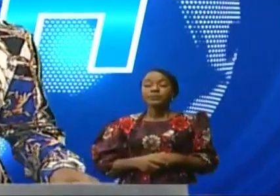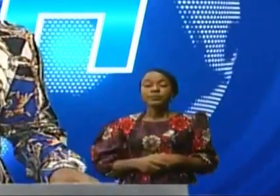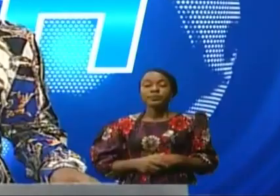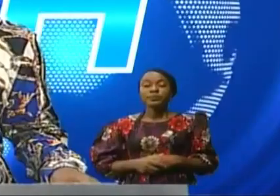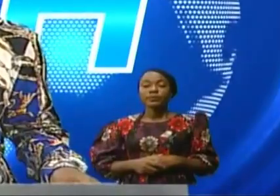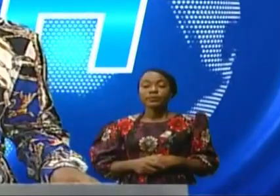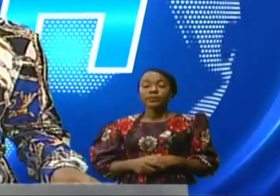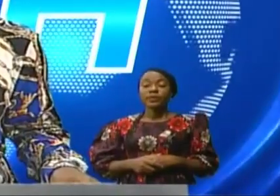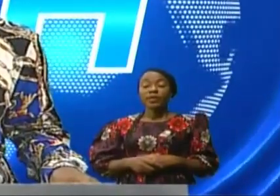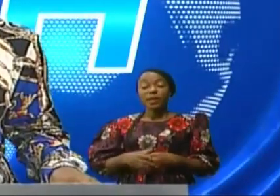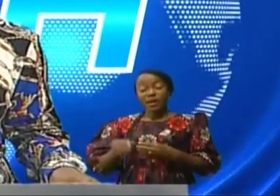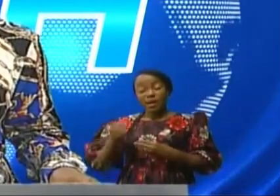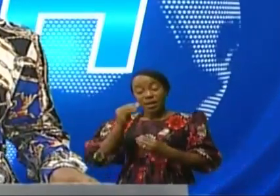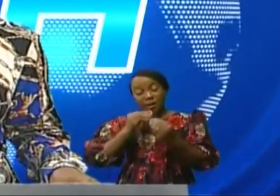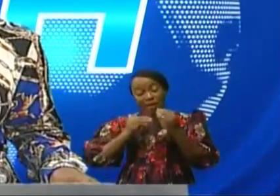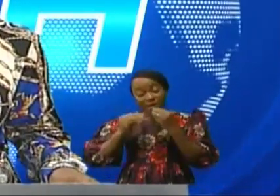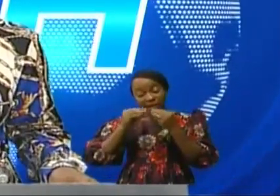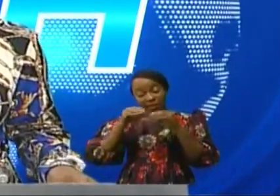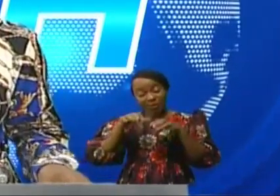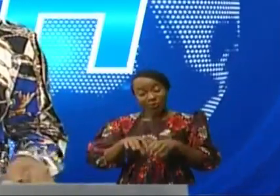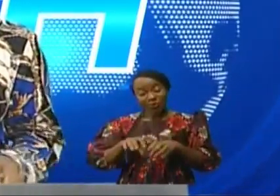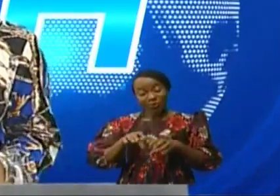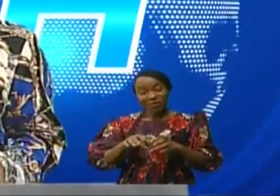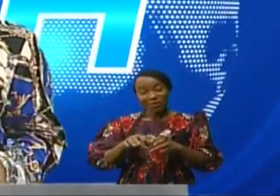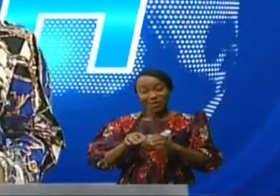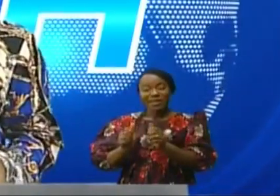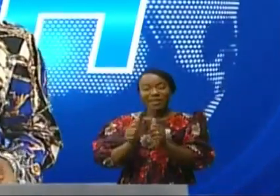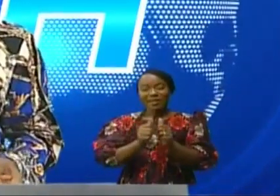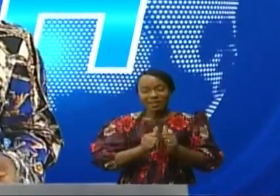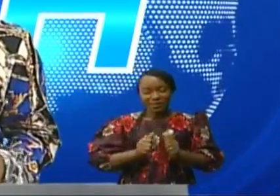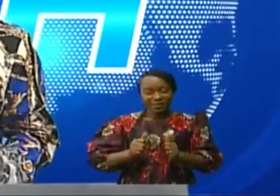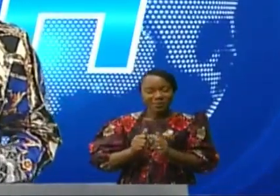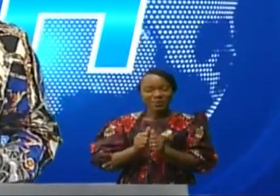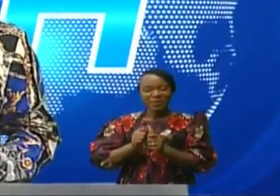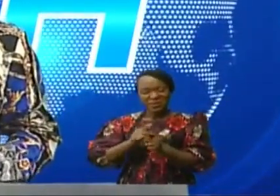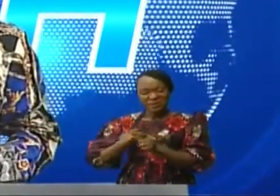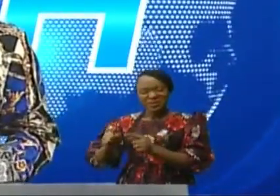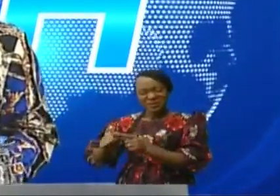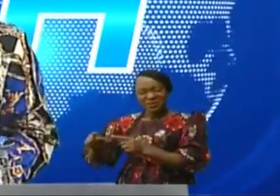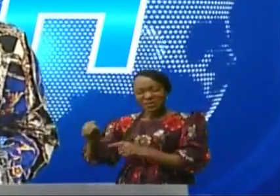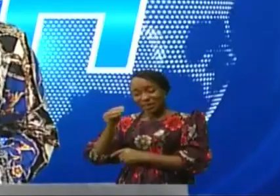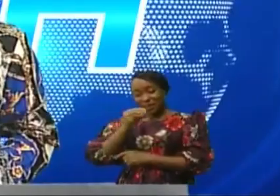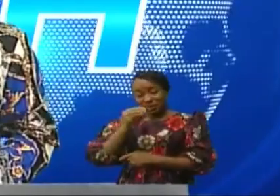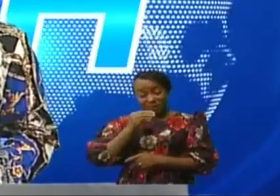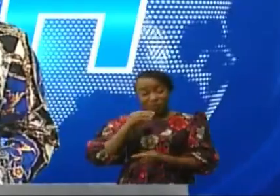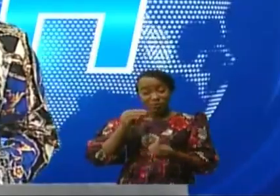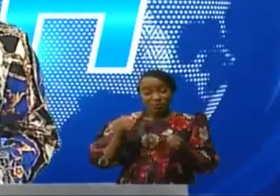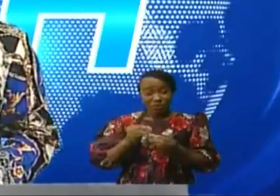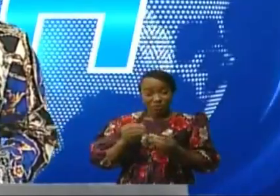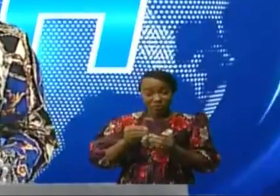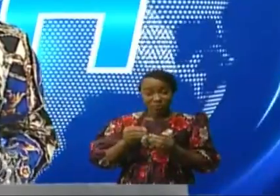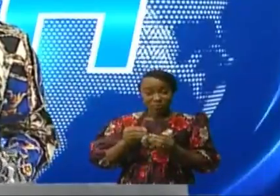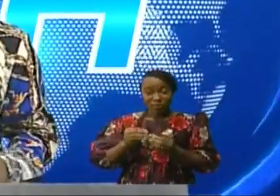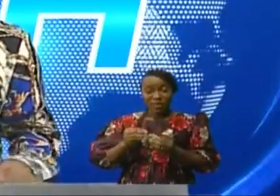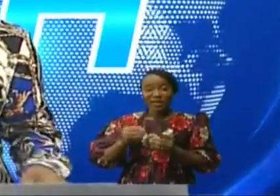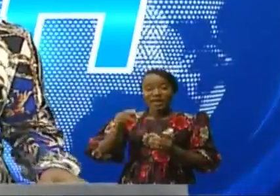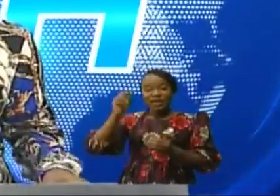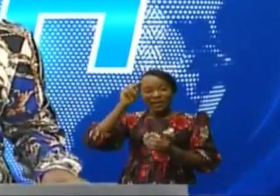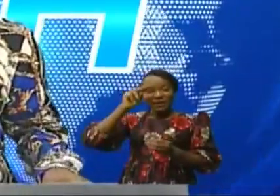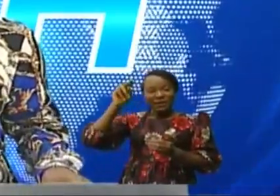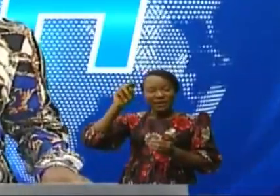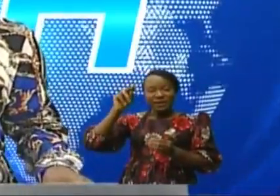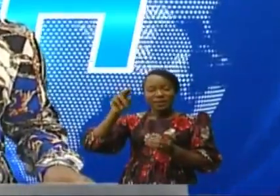La gastronomie congolaise est un ensemble très varié des cultures locales. L'Institut professionnel de gastronomie Afrique a